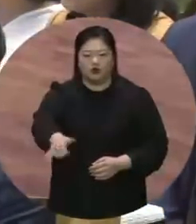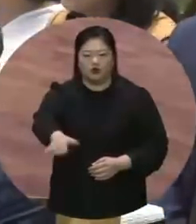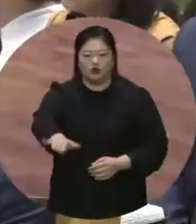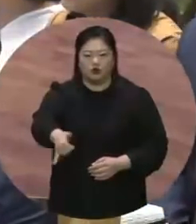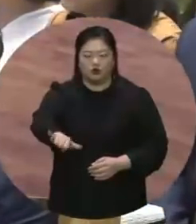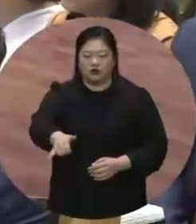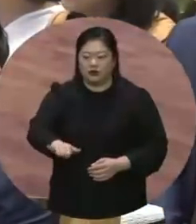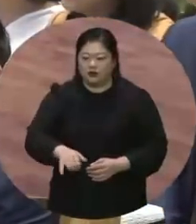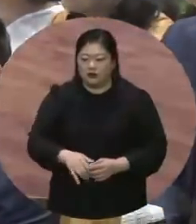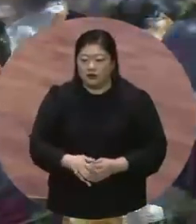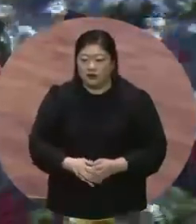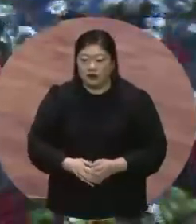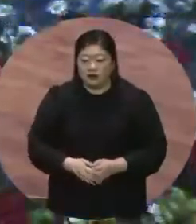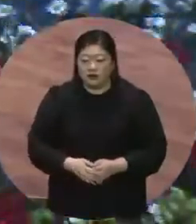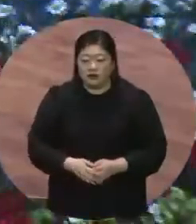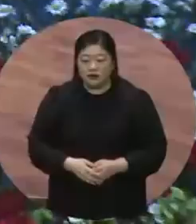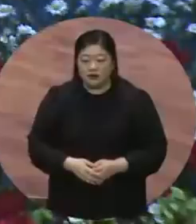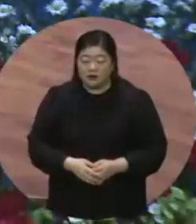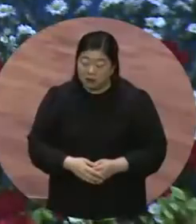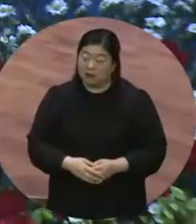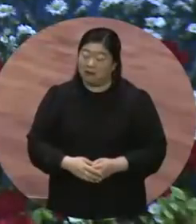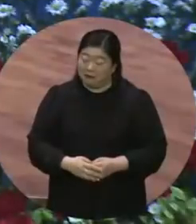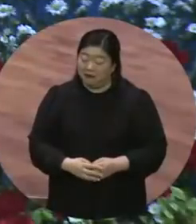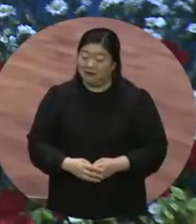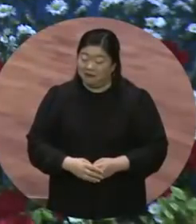맞습니다. 어느